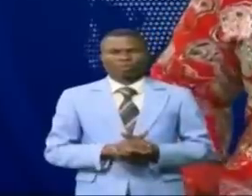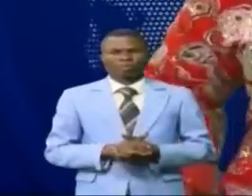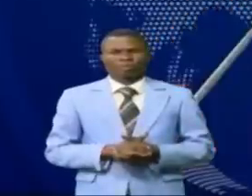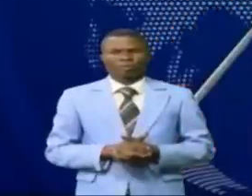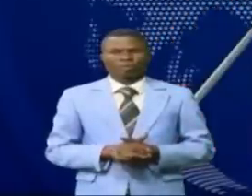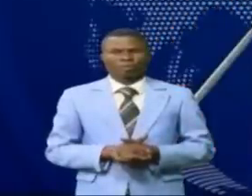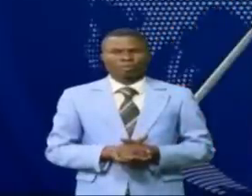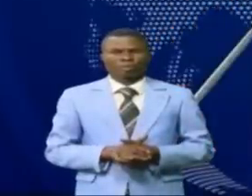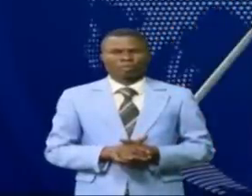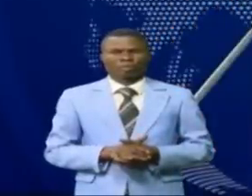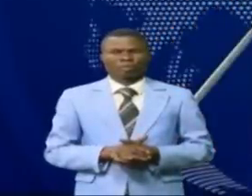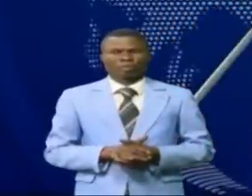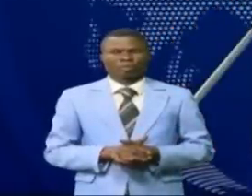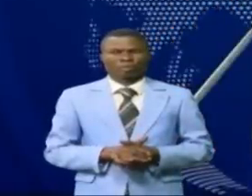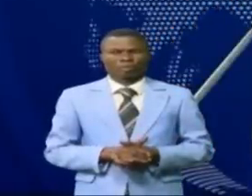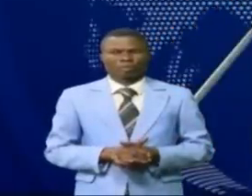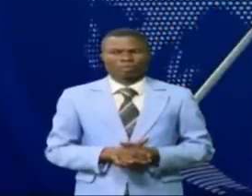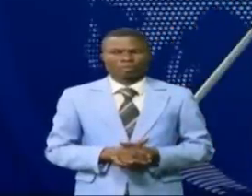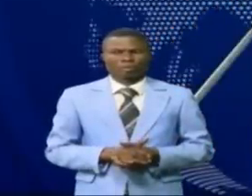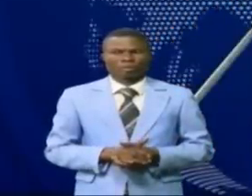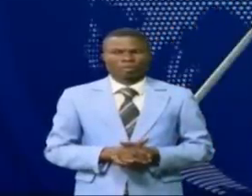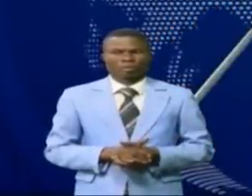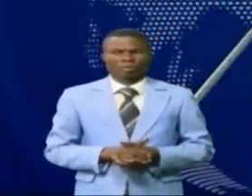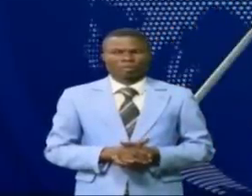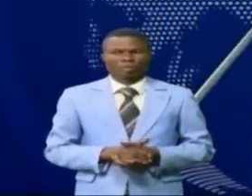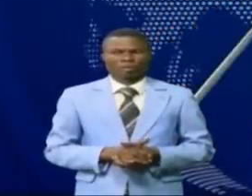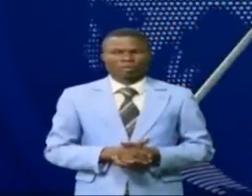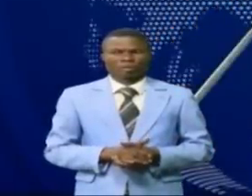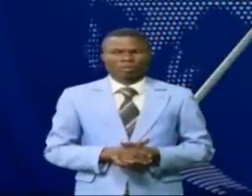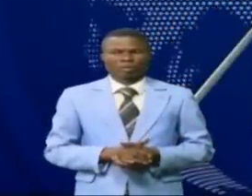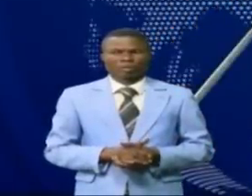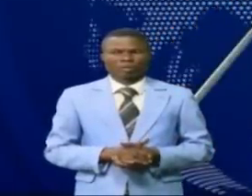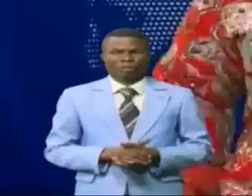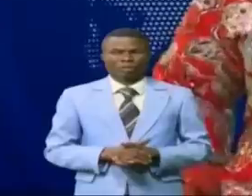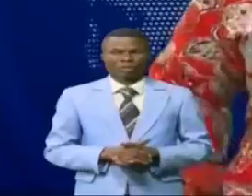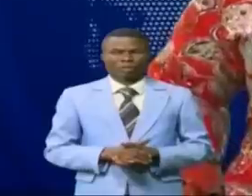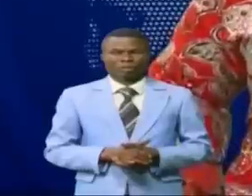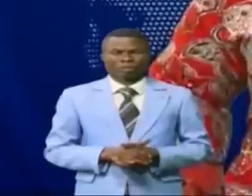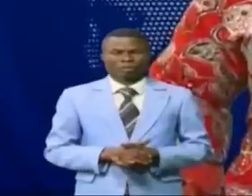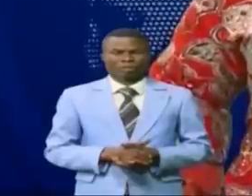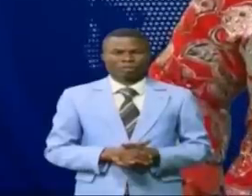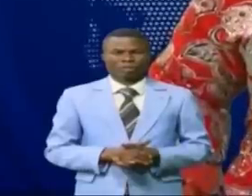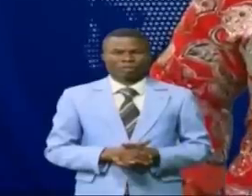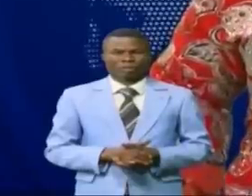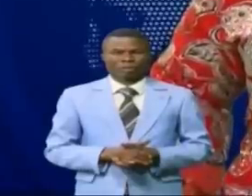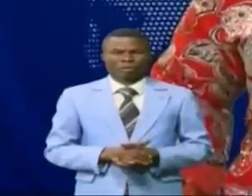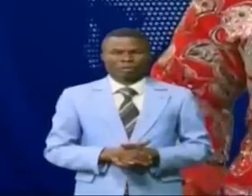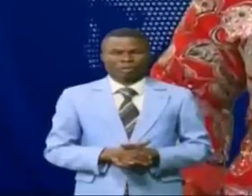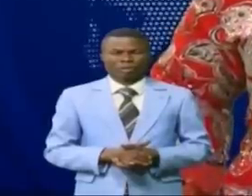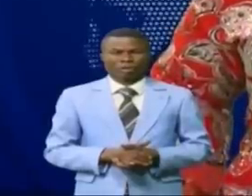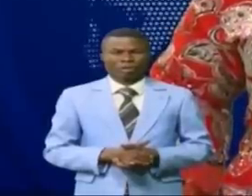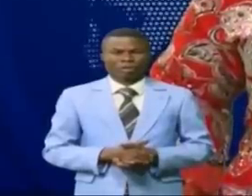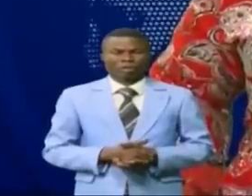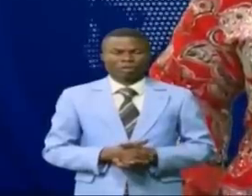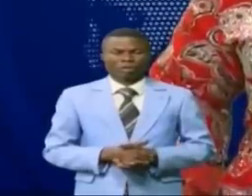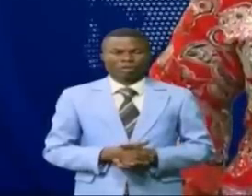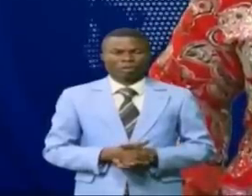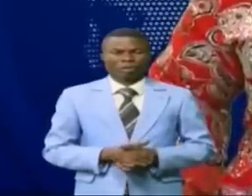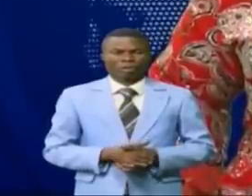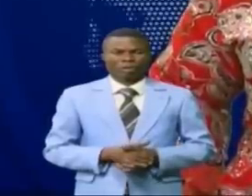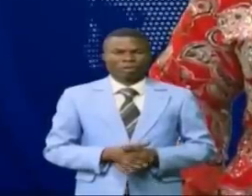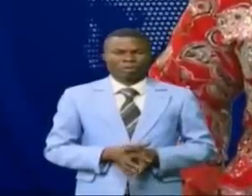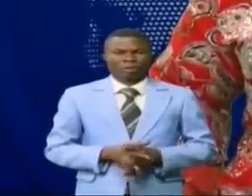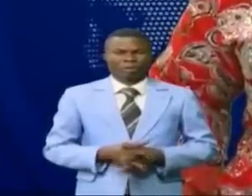Mukambila, il est président du Conseil national de la jeunesse. Avec lui, nous allons parler de ce grand rendez-vous qui aura lieu demain au stade